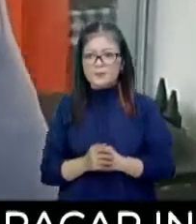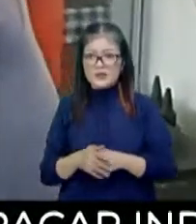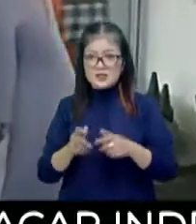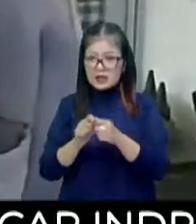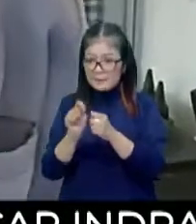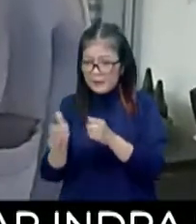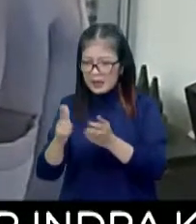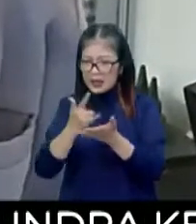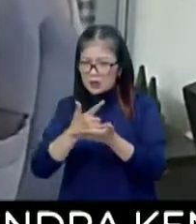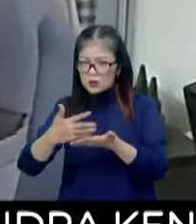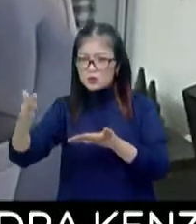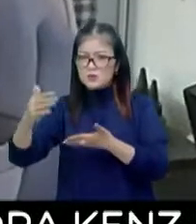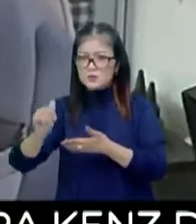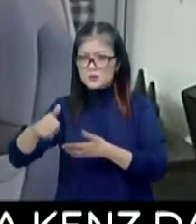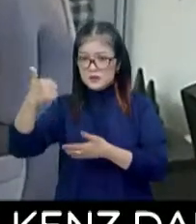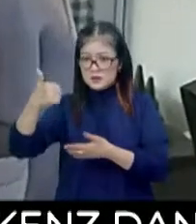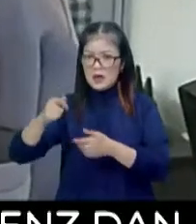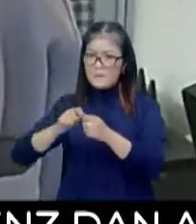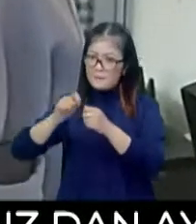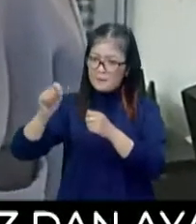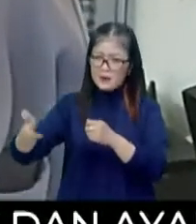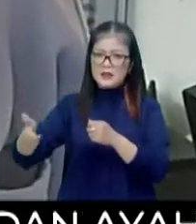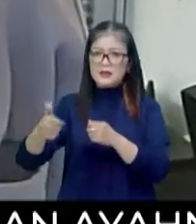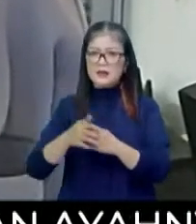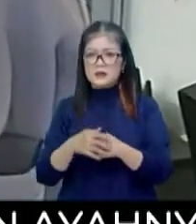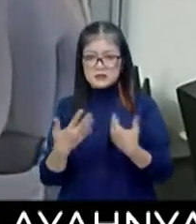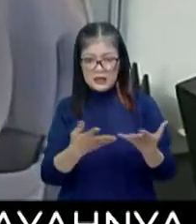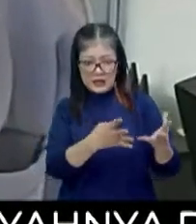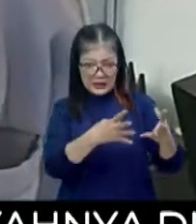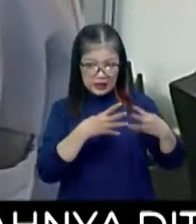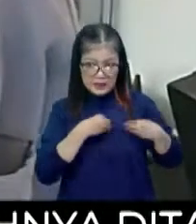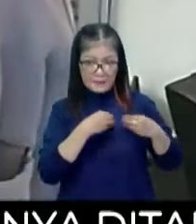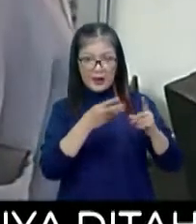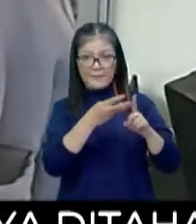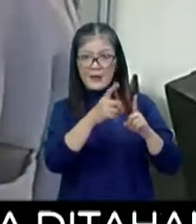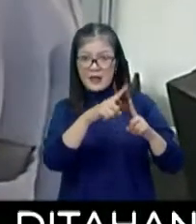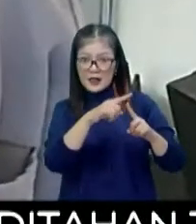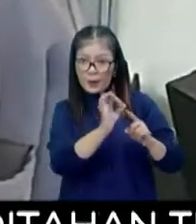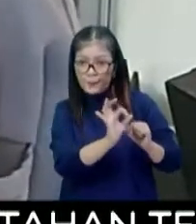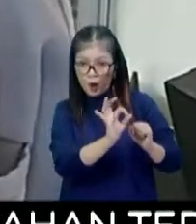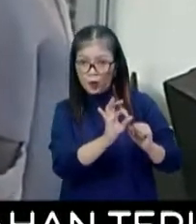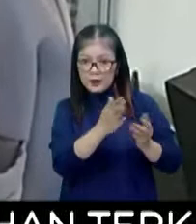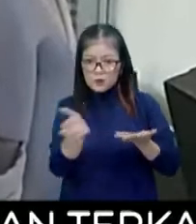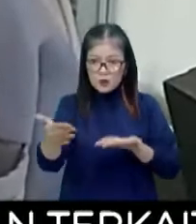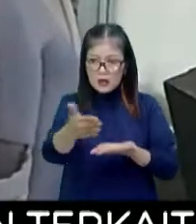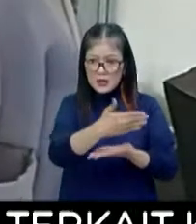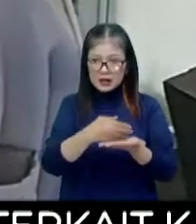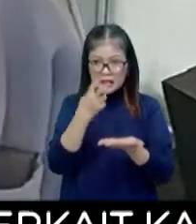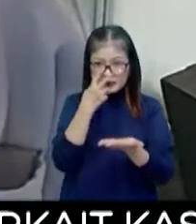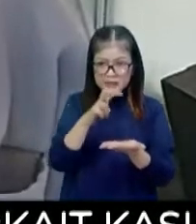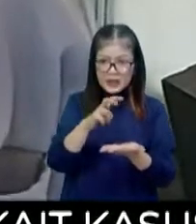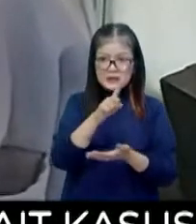Yang belum ngambil sampai data kemarin, kalau saat ini mungkin saya cek sudah 150